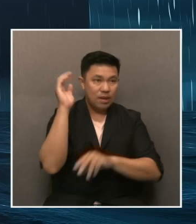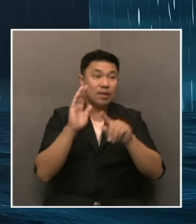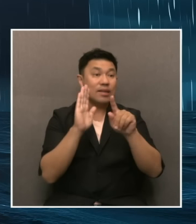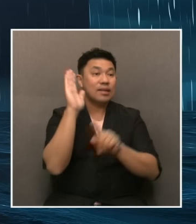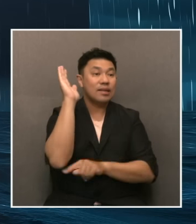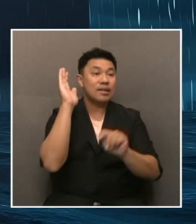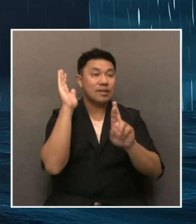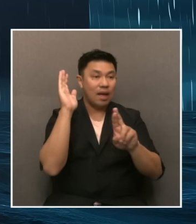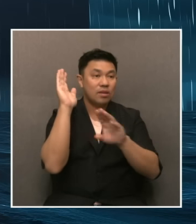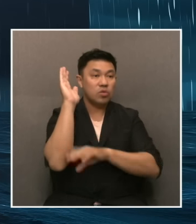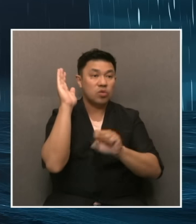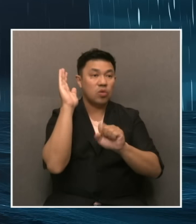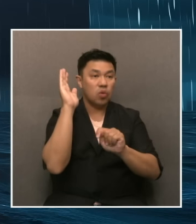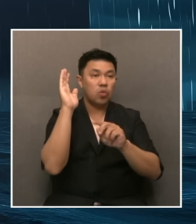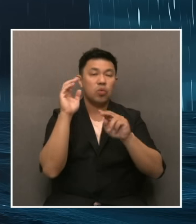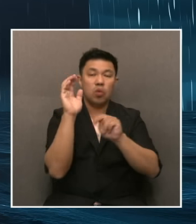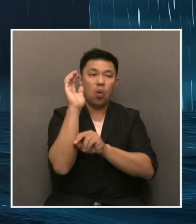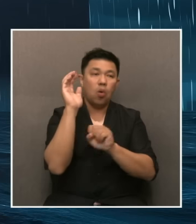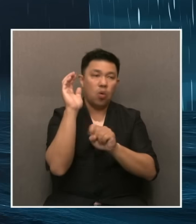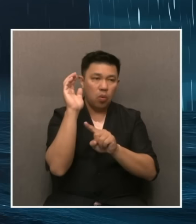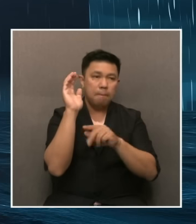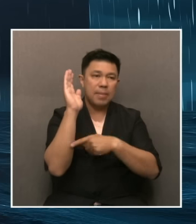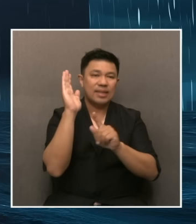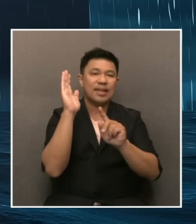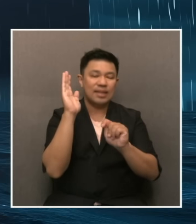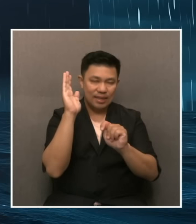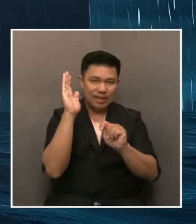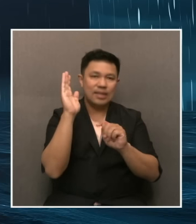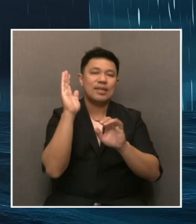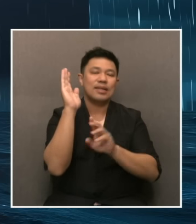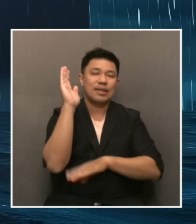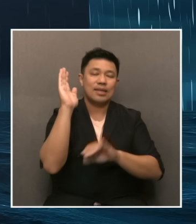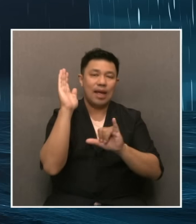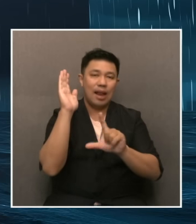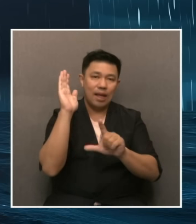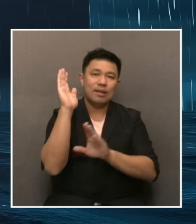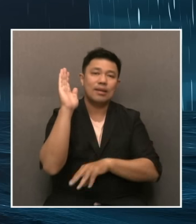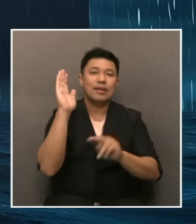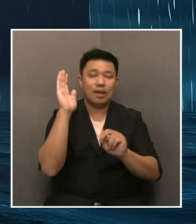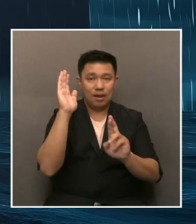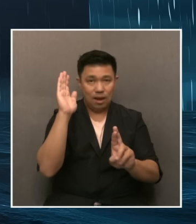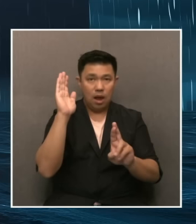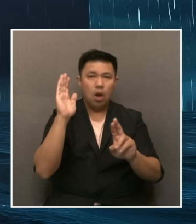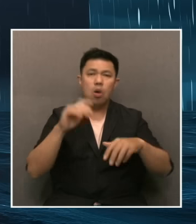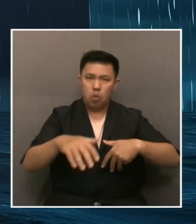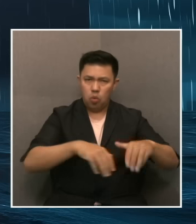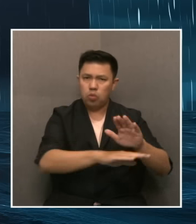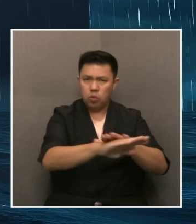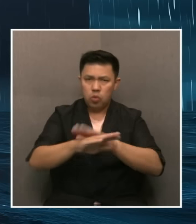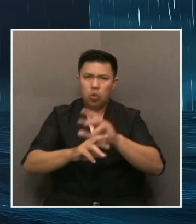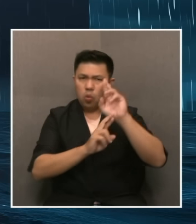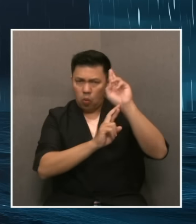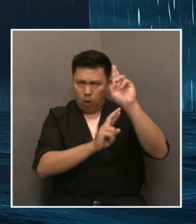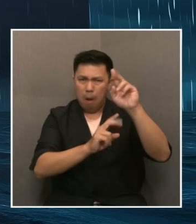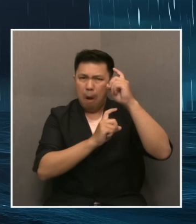าค ms ธรรรสพัทดถลุง สงขลาปัดตารี ยาลา และนราธิวาทขอให้ประชชนระวังอัตรายยากฝนตก